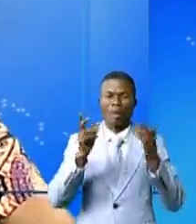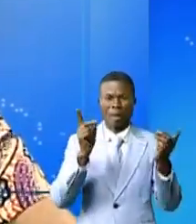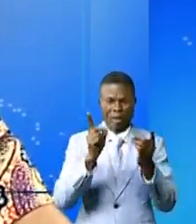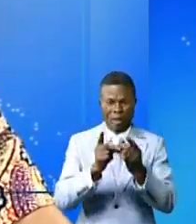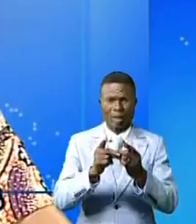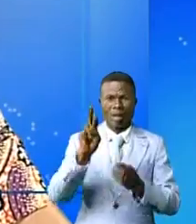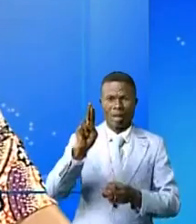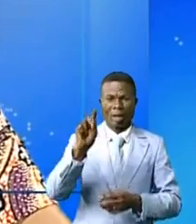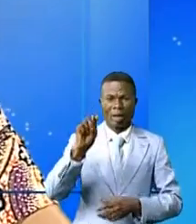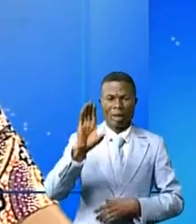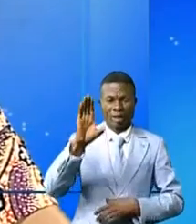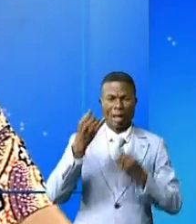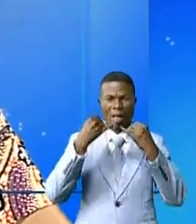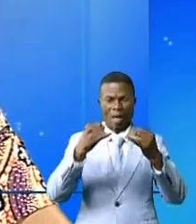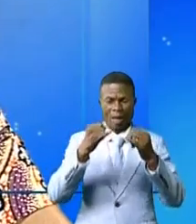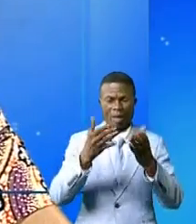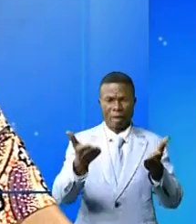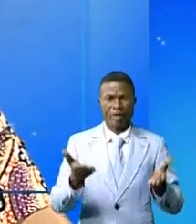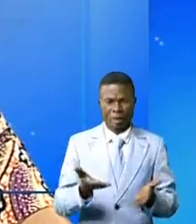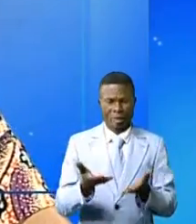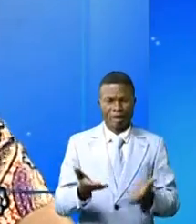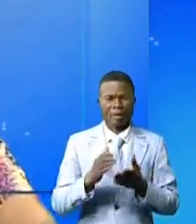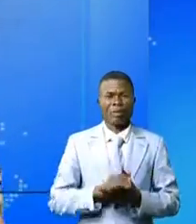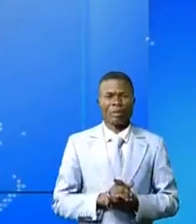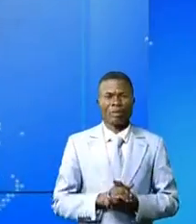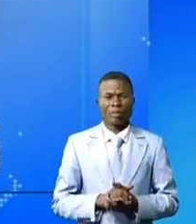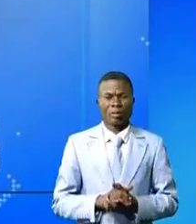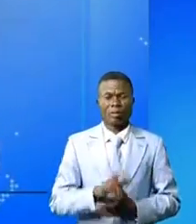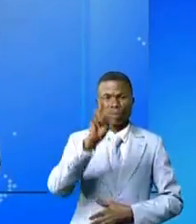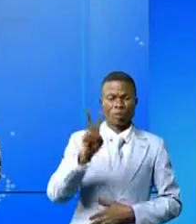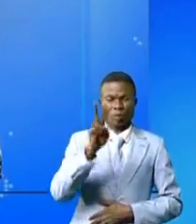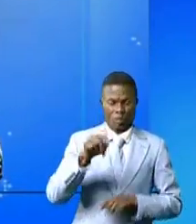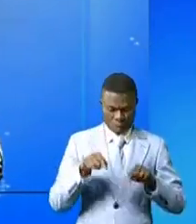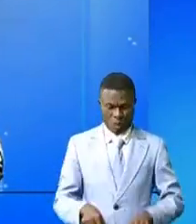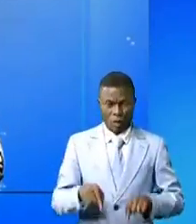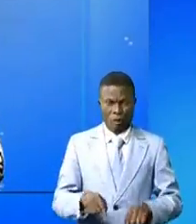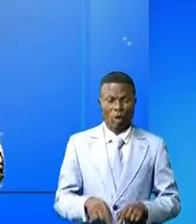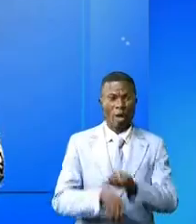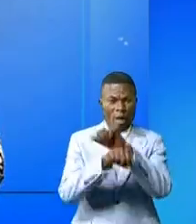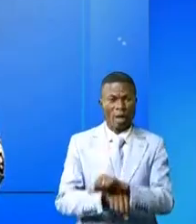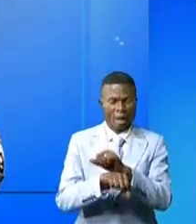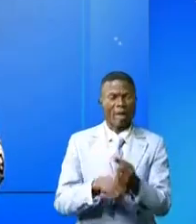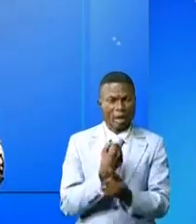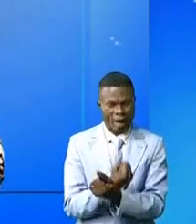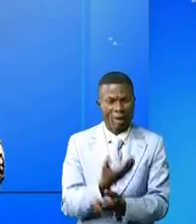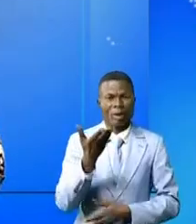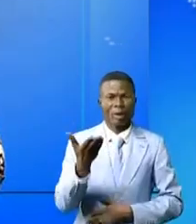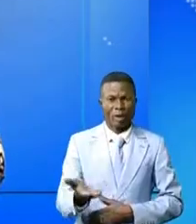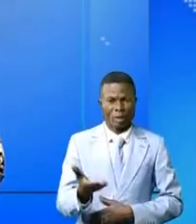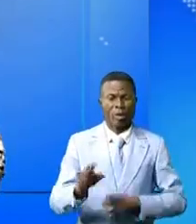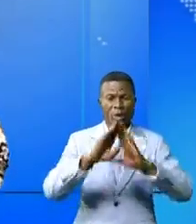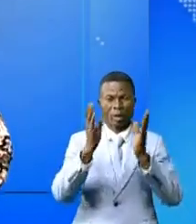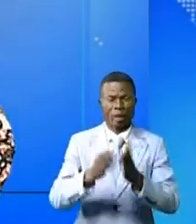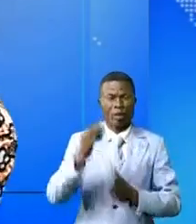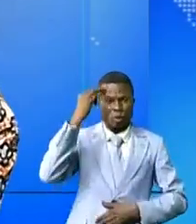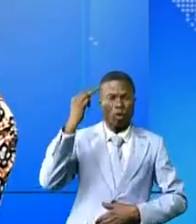à travers cette grande édition d'informations sur la chaîne nationale. Vendredi, c'est aujourd'hui, la tradition a été respectée. Tous les